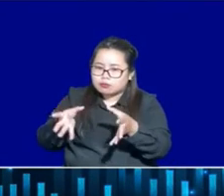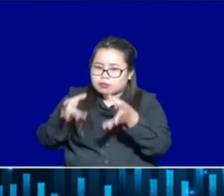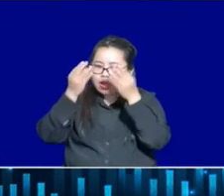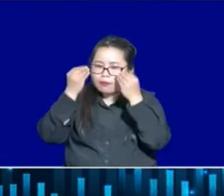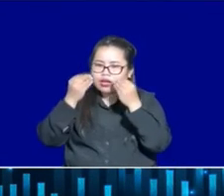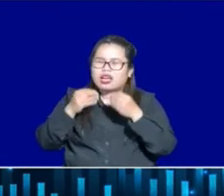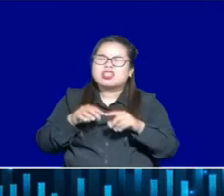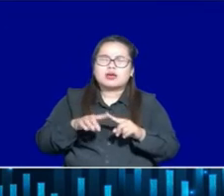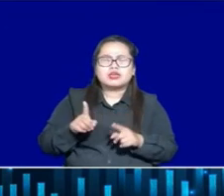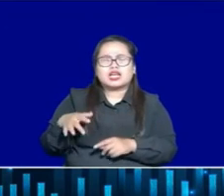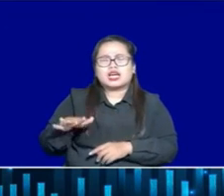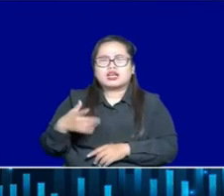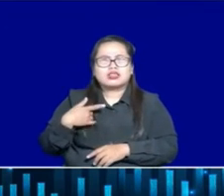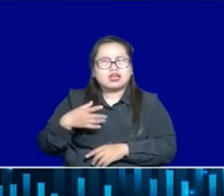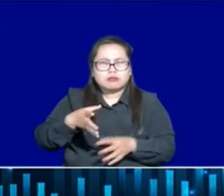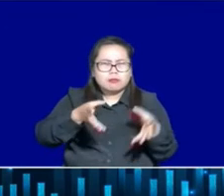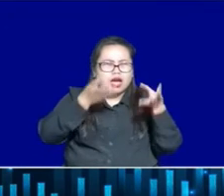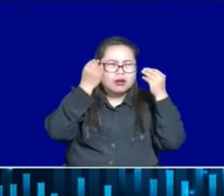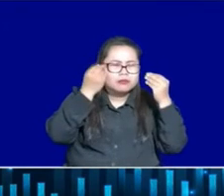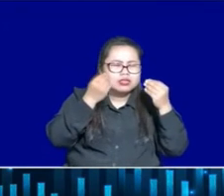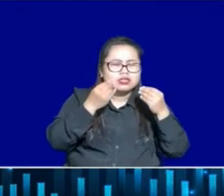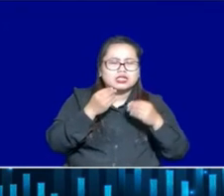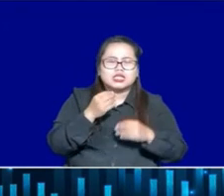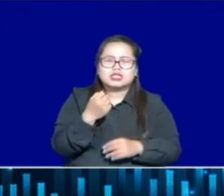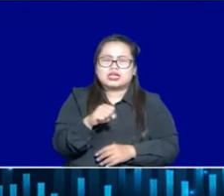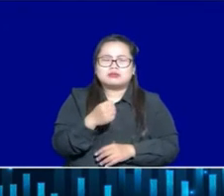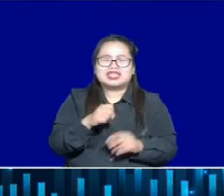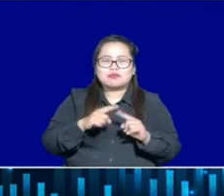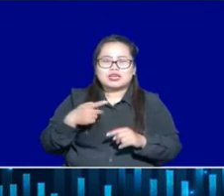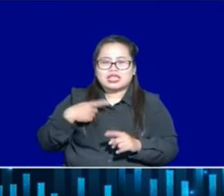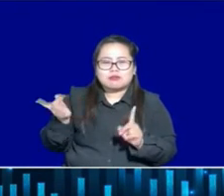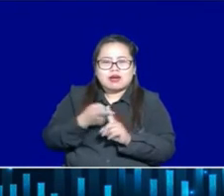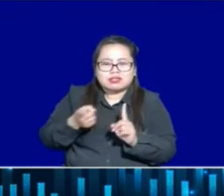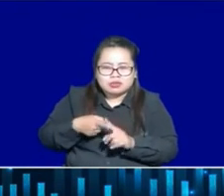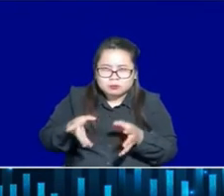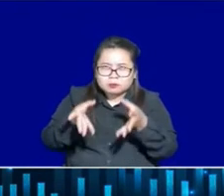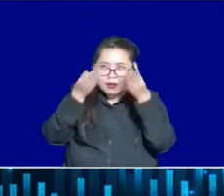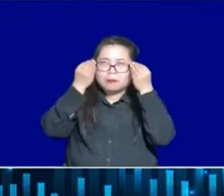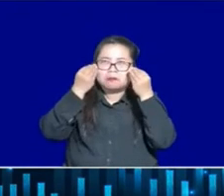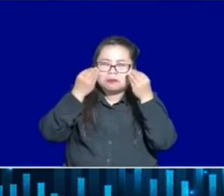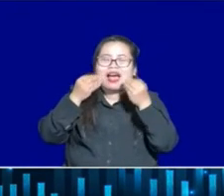tidak memahami tapi memaksa memahamkan. Nah itu.